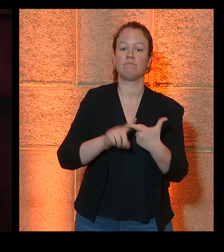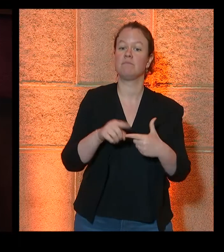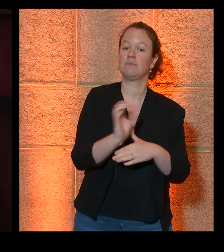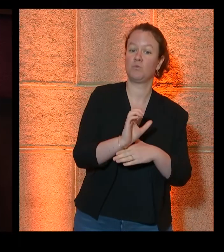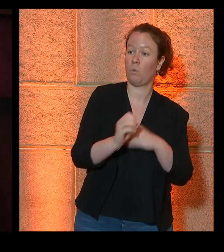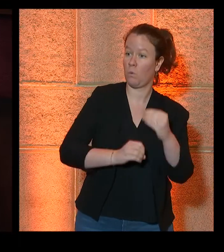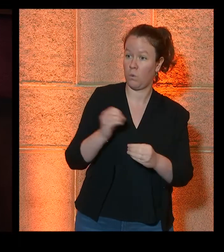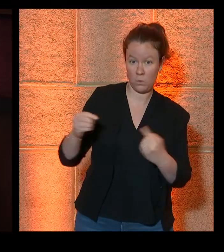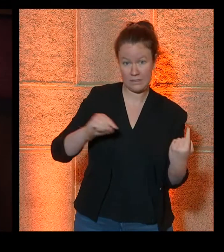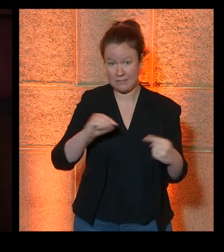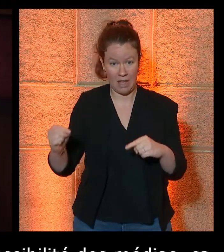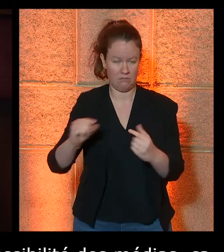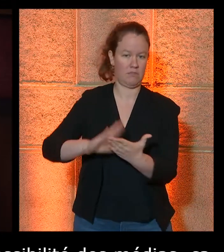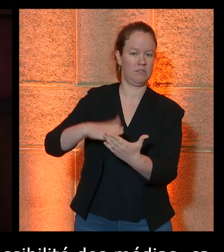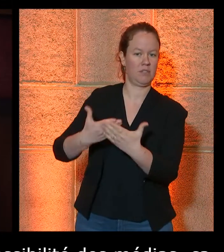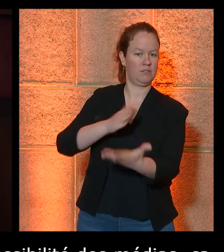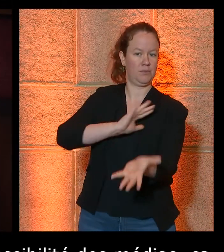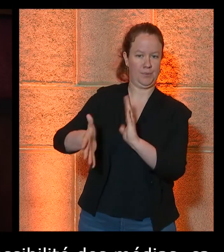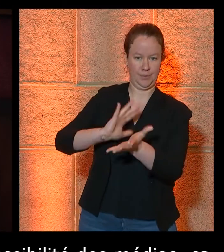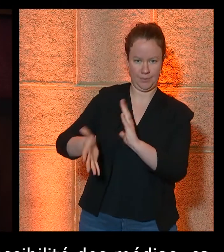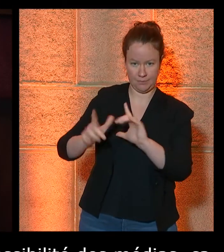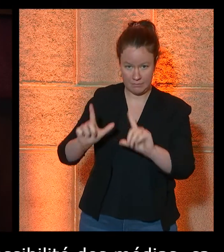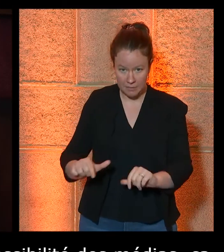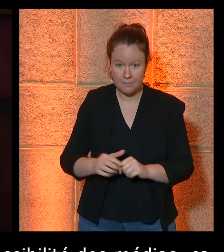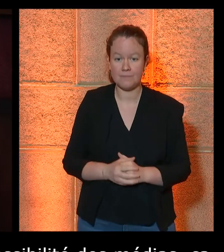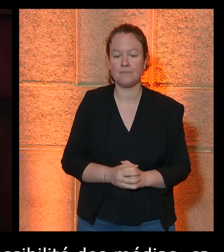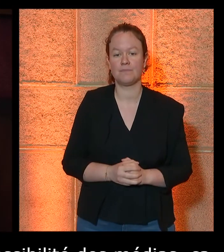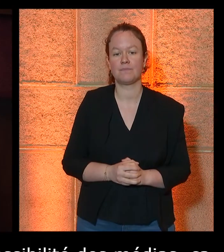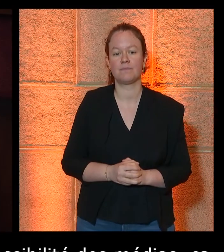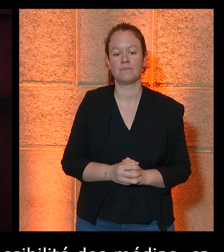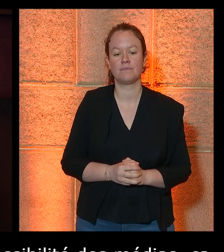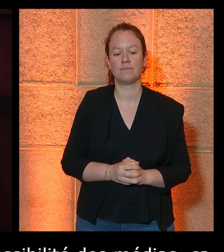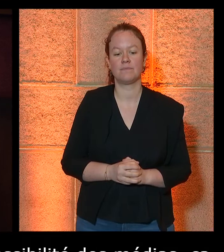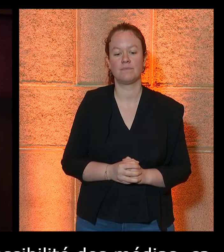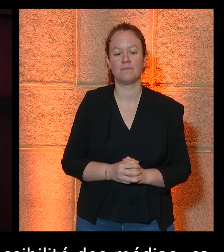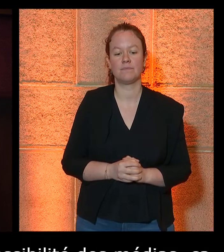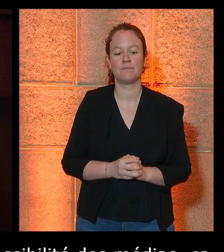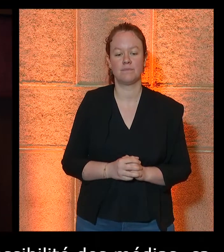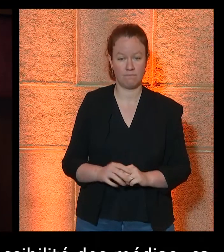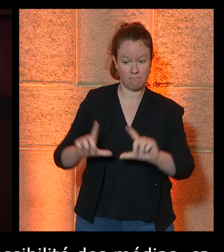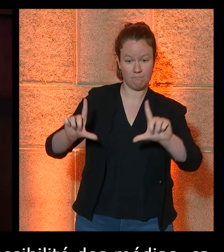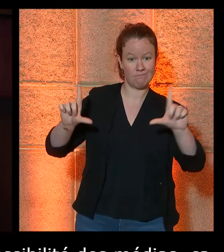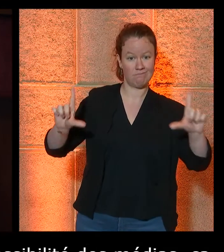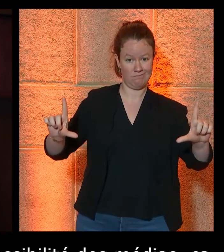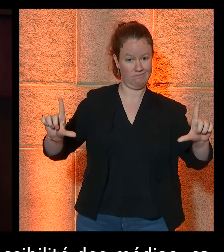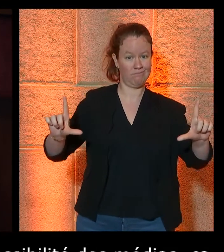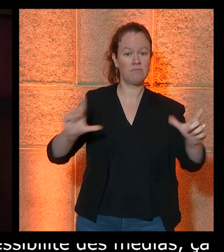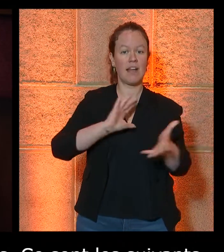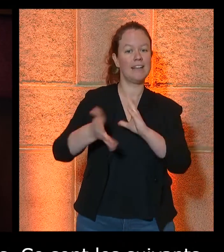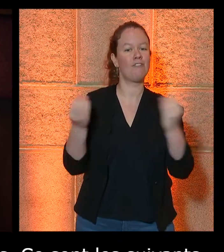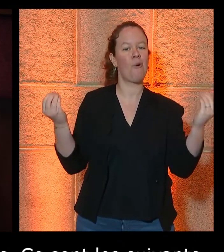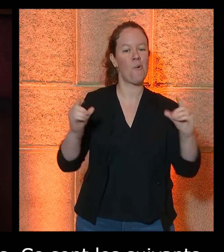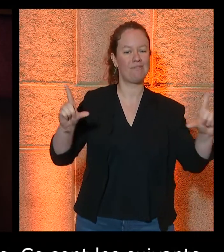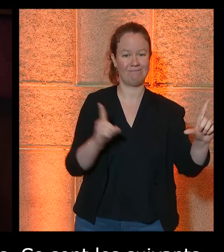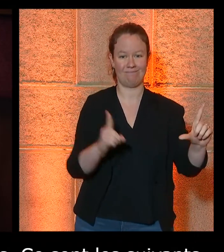des signes française, le positionnement en haut à droite du médaillon en langue des signes française